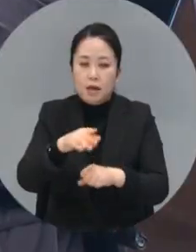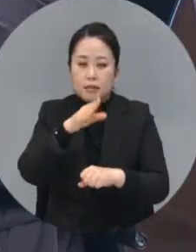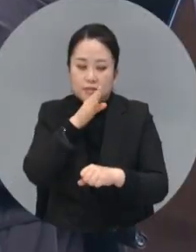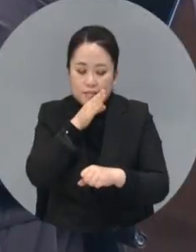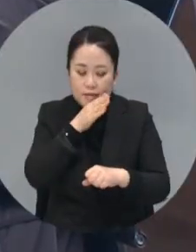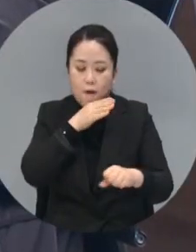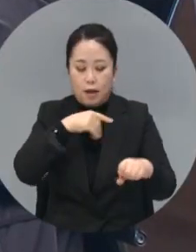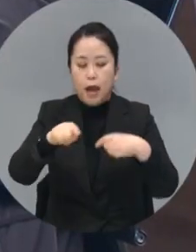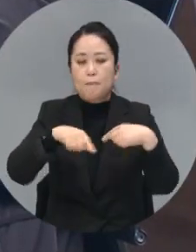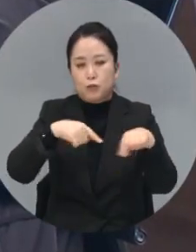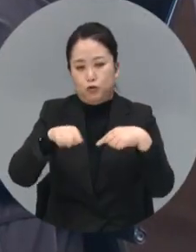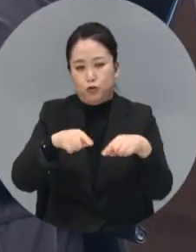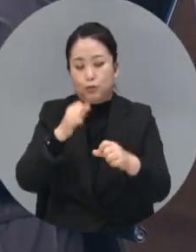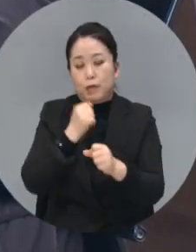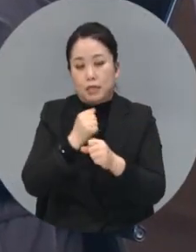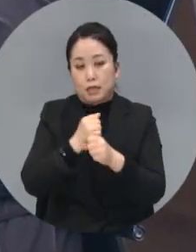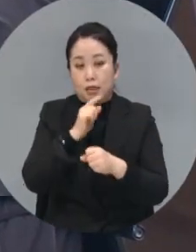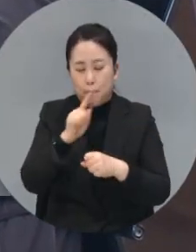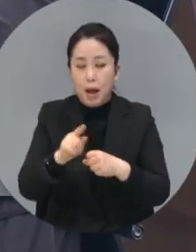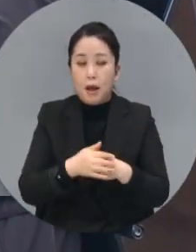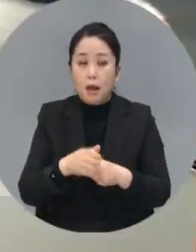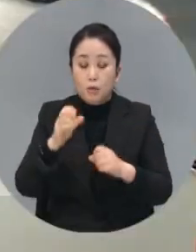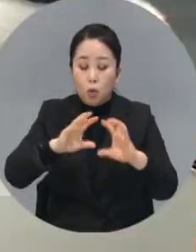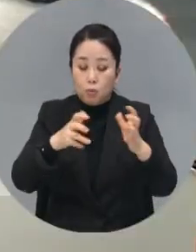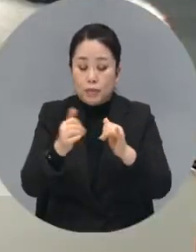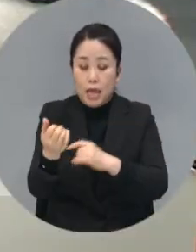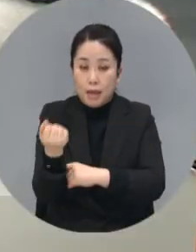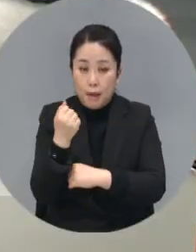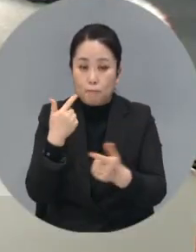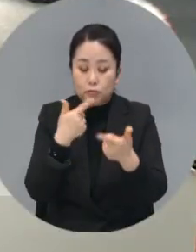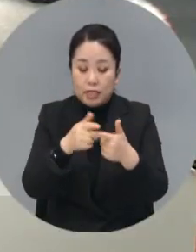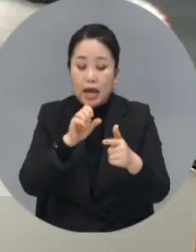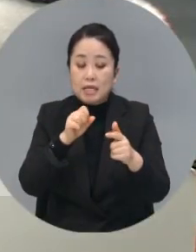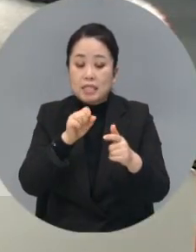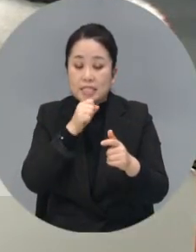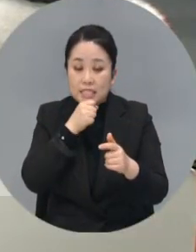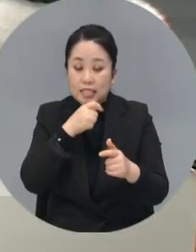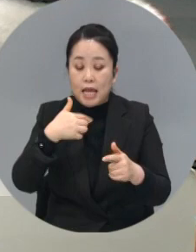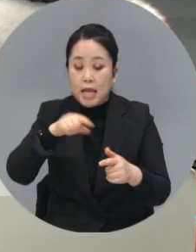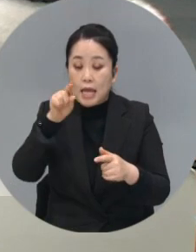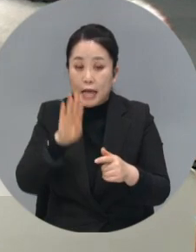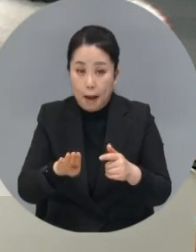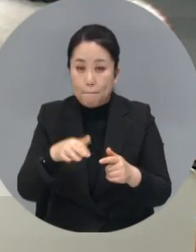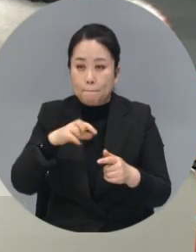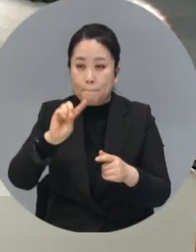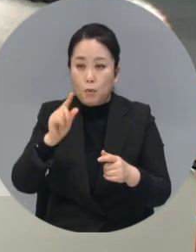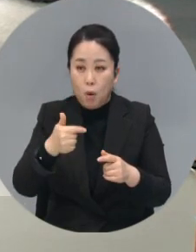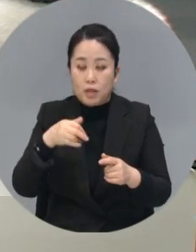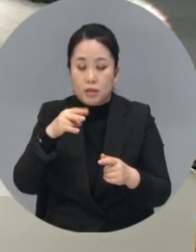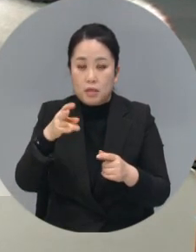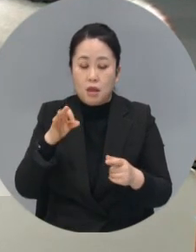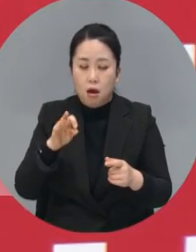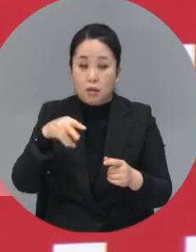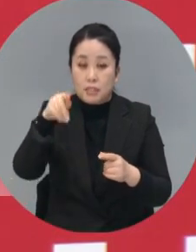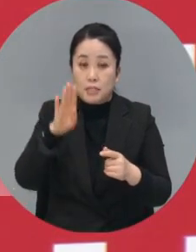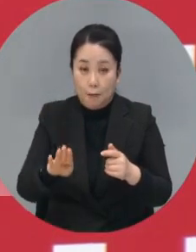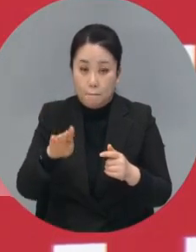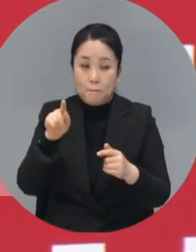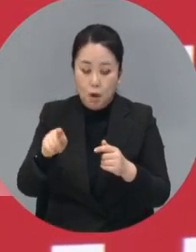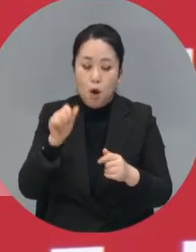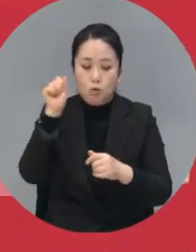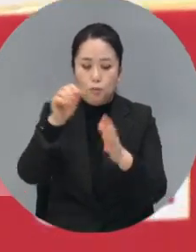밝혔습니다 국민의 힘 부산진갑 원영섭 예비 후보도 부산시 의회에서 기자 회견을 열고 건축학을